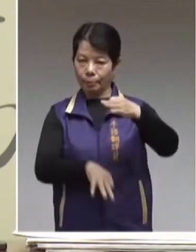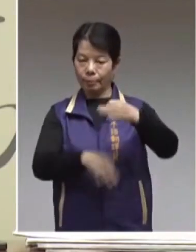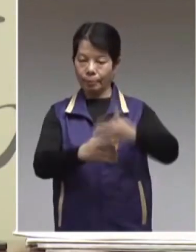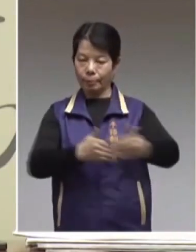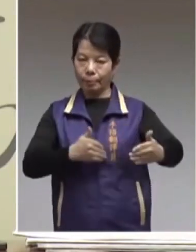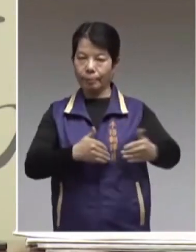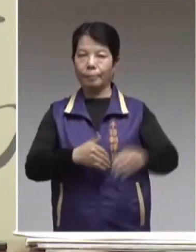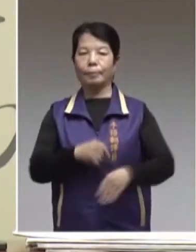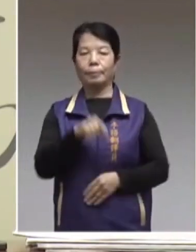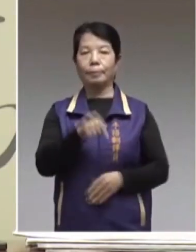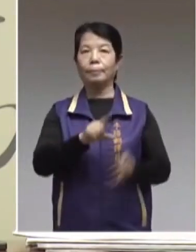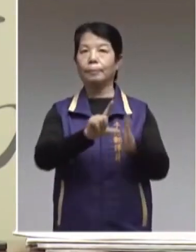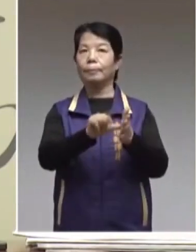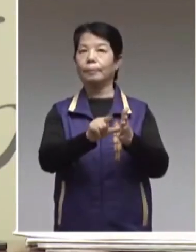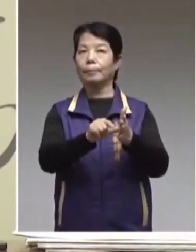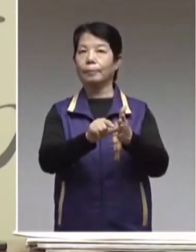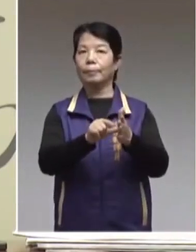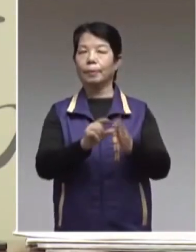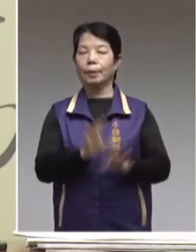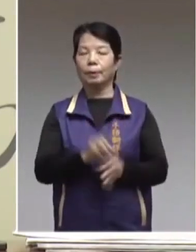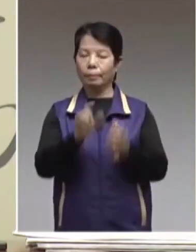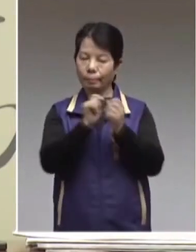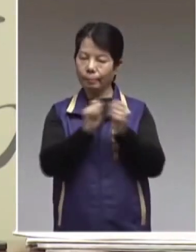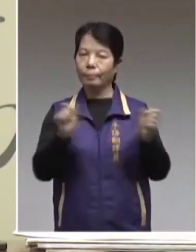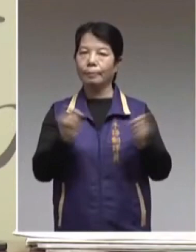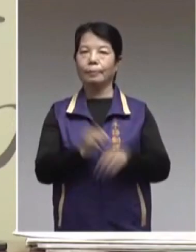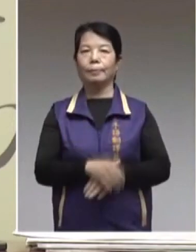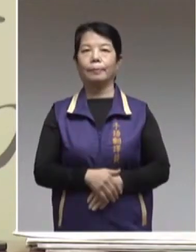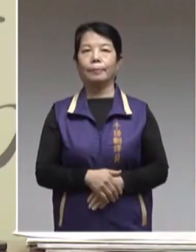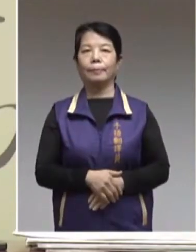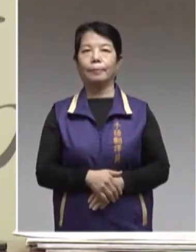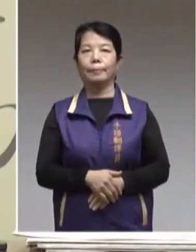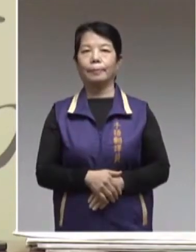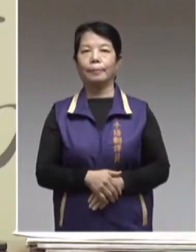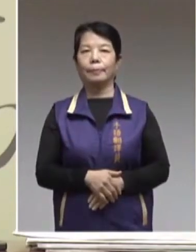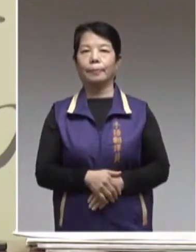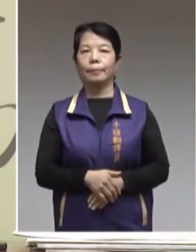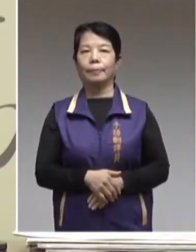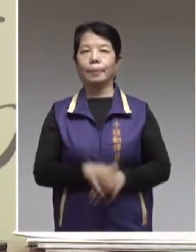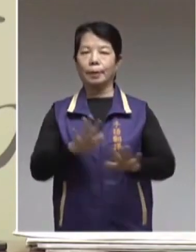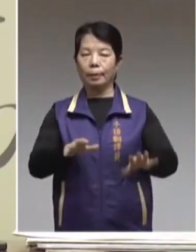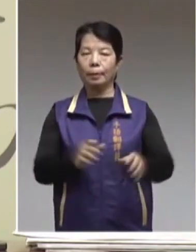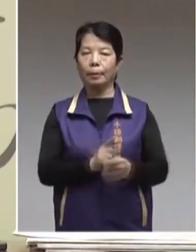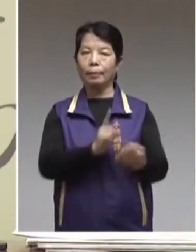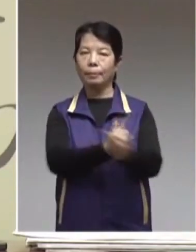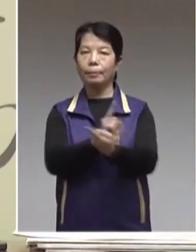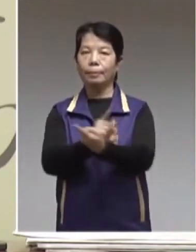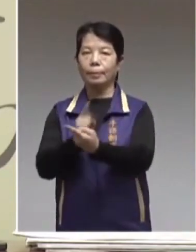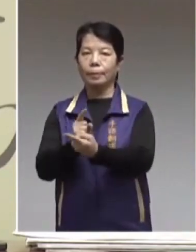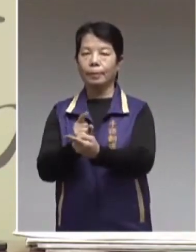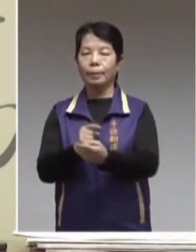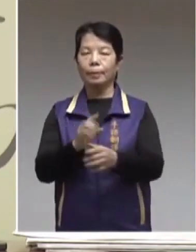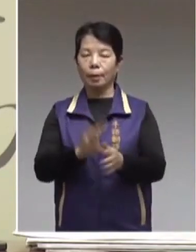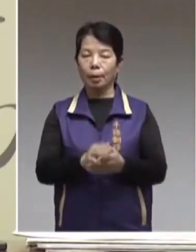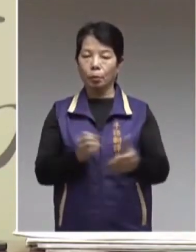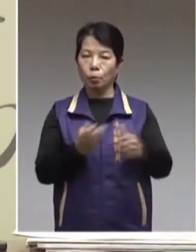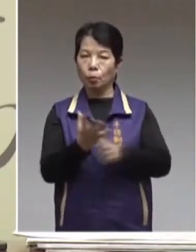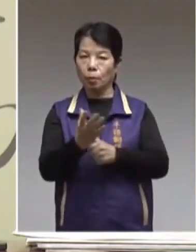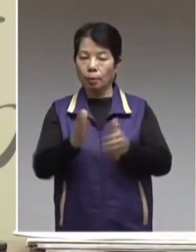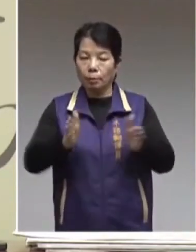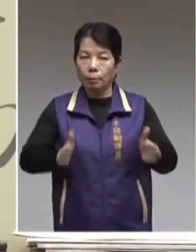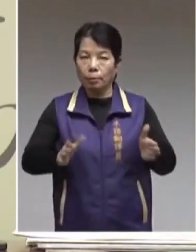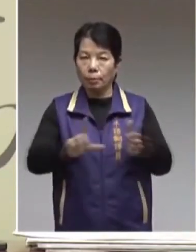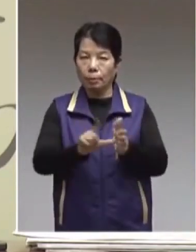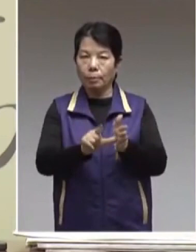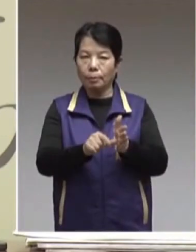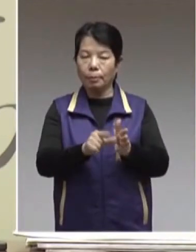时间可能有一点久，好，所以我们现在在整个他接触在可传染期间，他所接